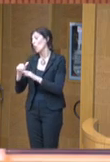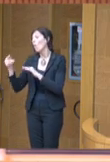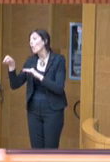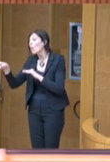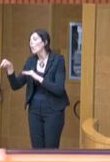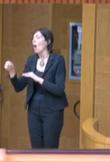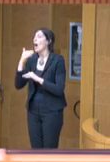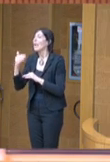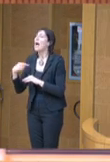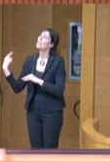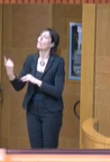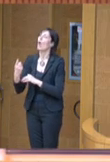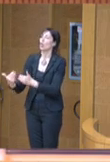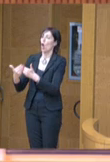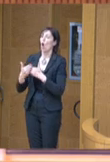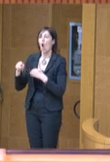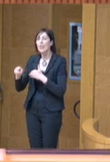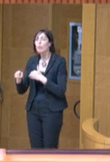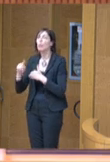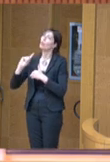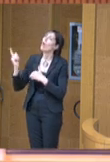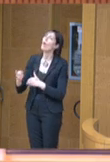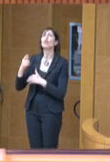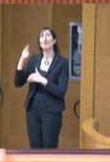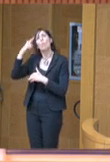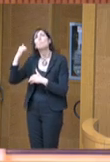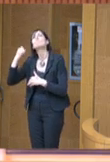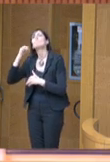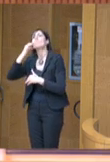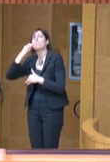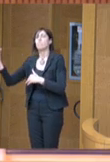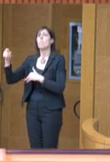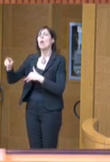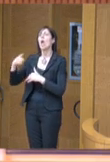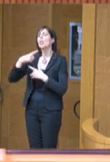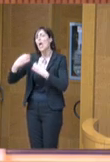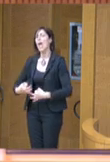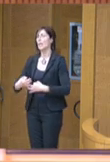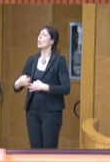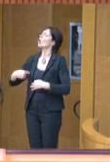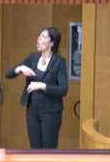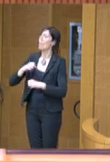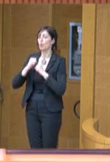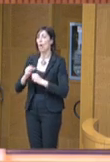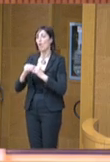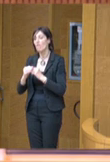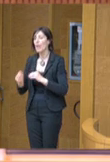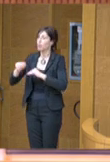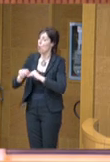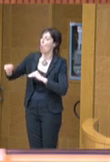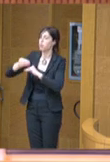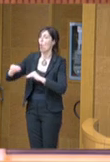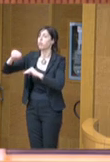attraverso il vostro contributo, il vostro buon senso e la vostra serietà possiamo fare davvero molto molto di più. Quindi grazie